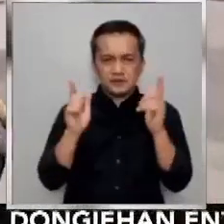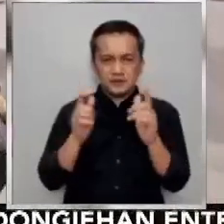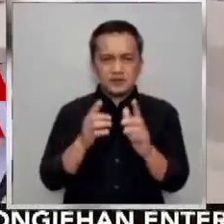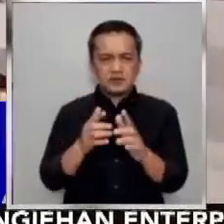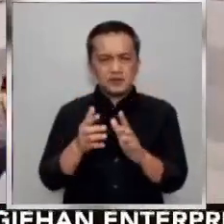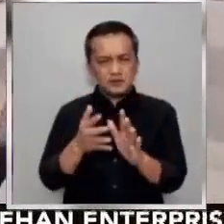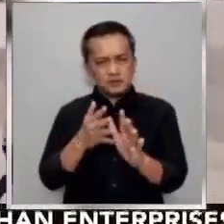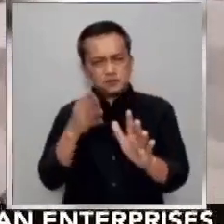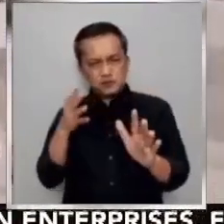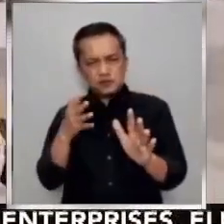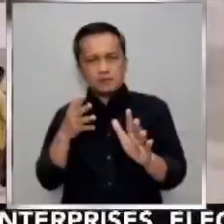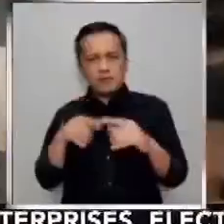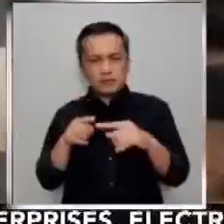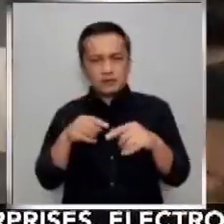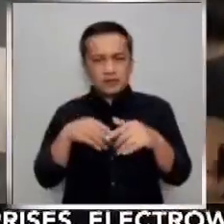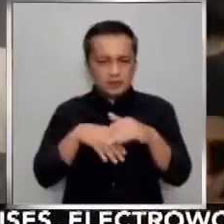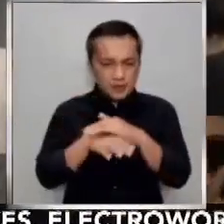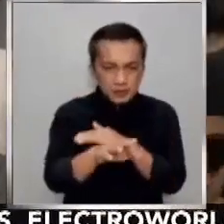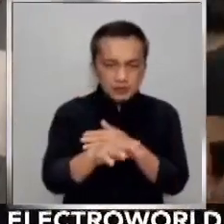loob.